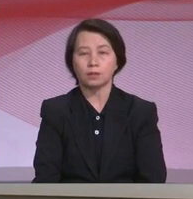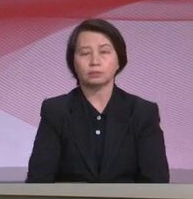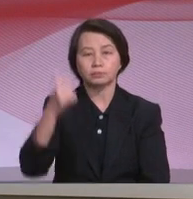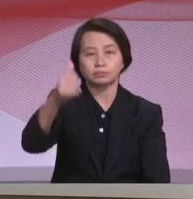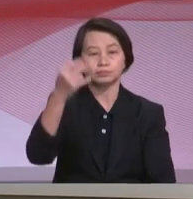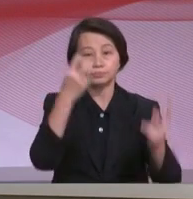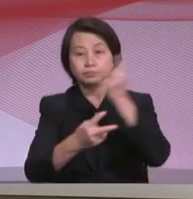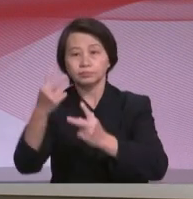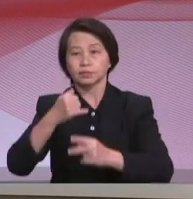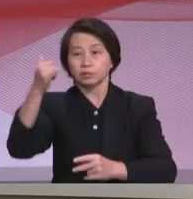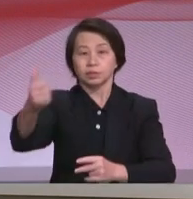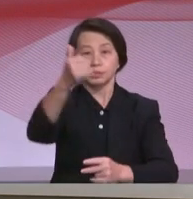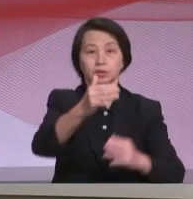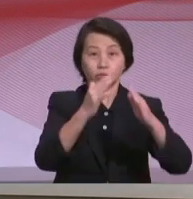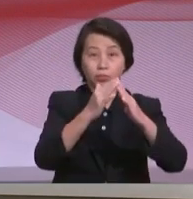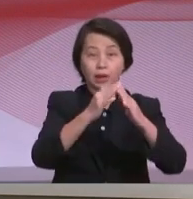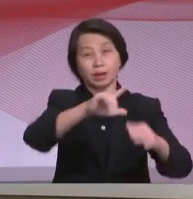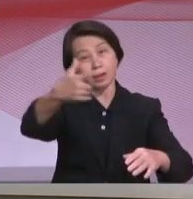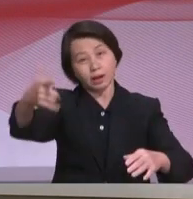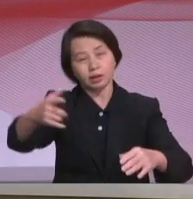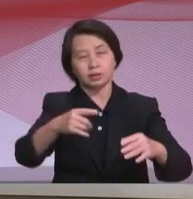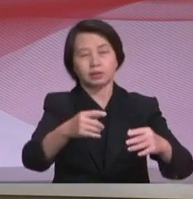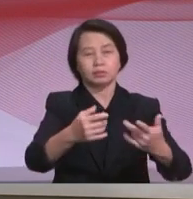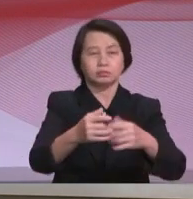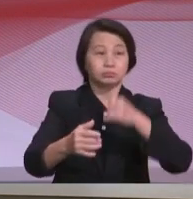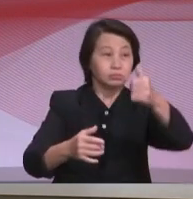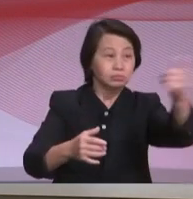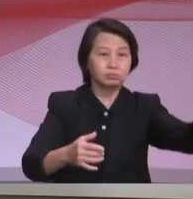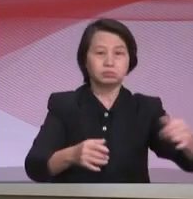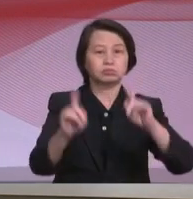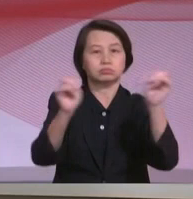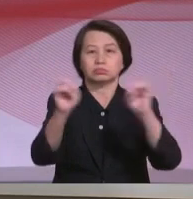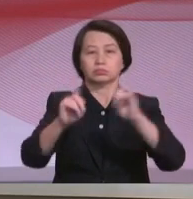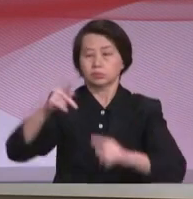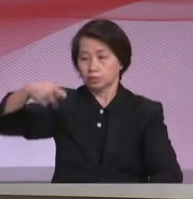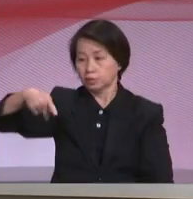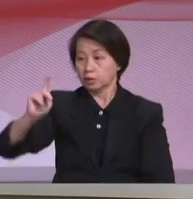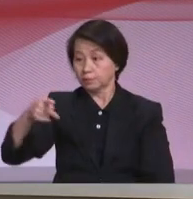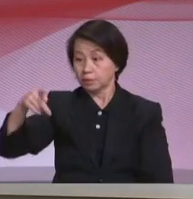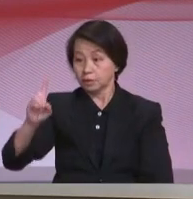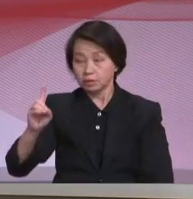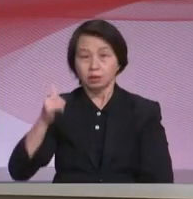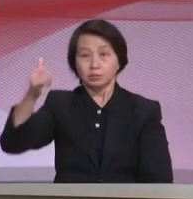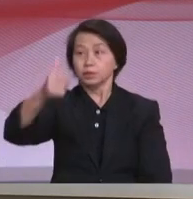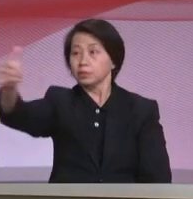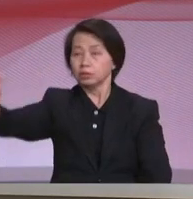Ziarah-menziarah di rumah lain di kawasan PKPD tidak dibenarkan. Okey.